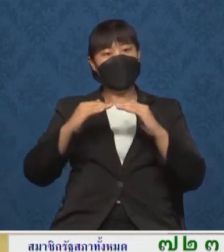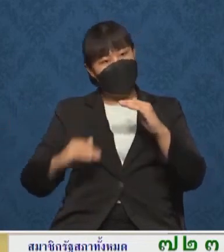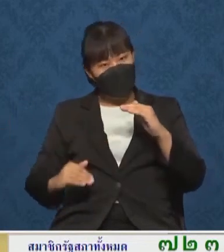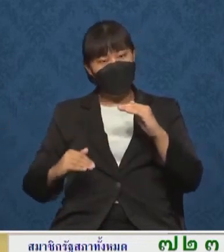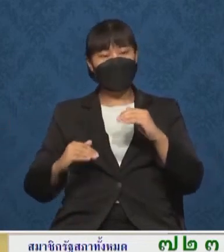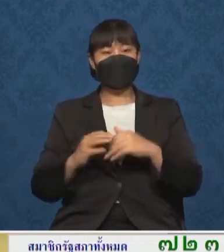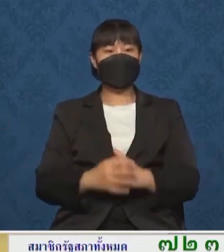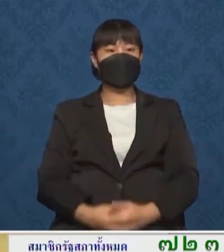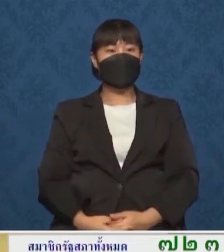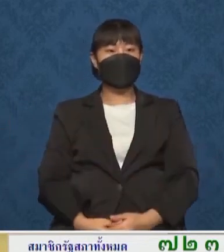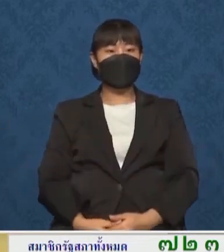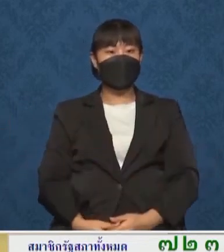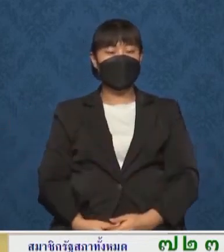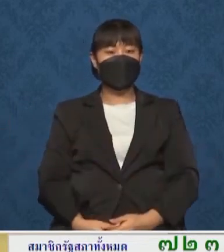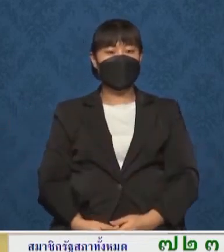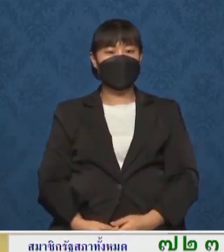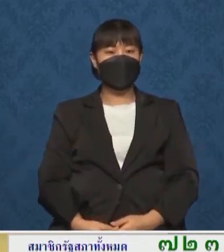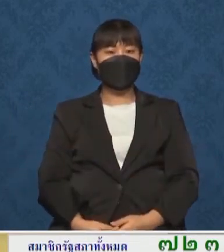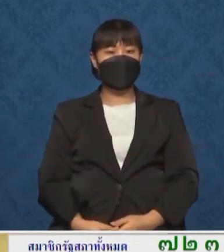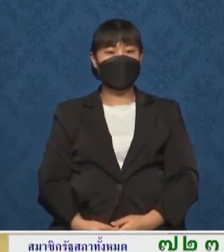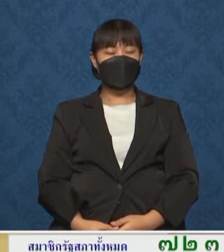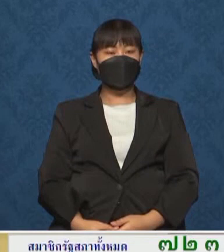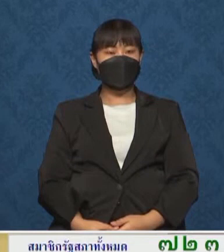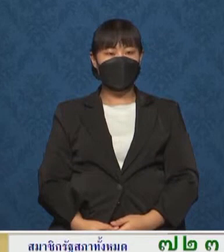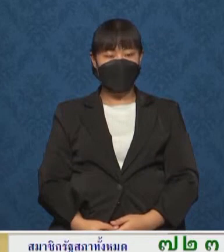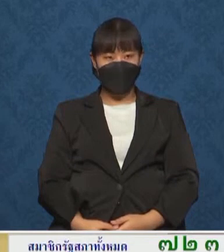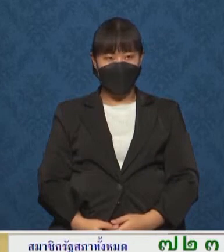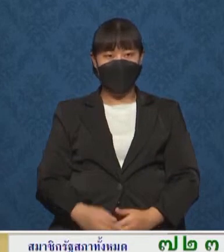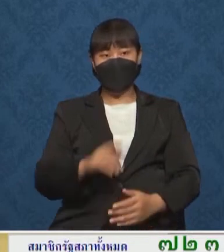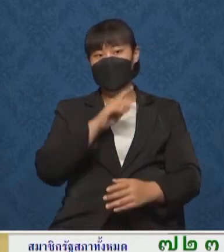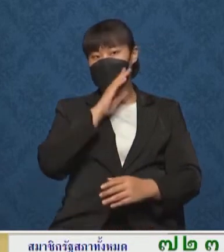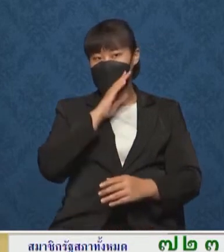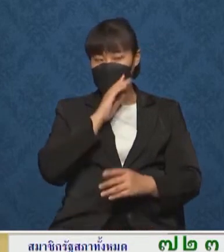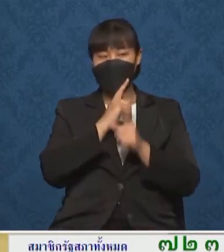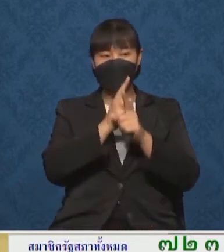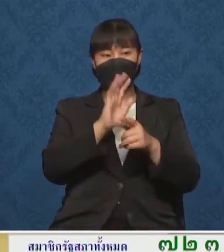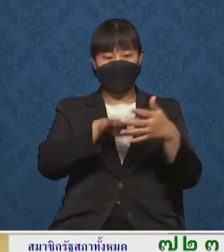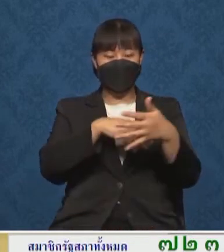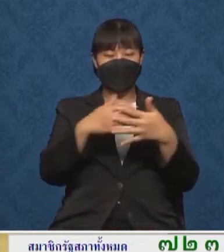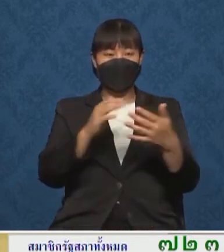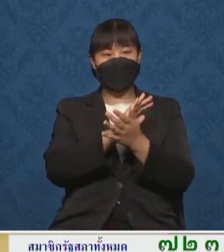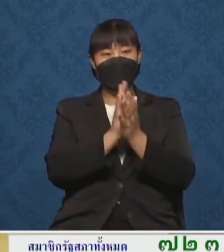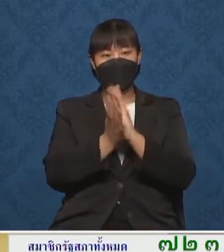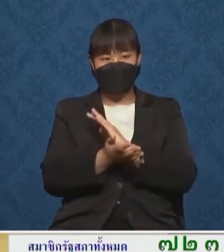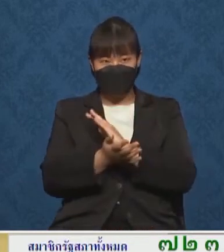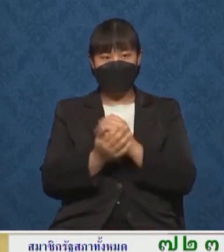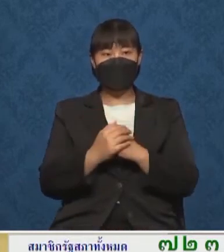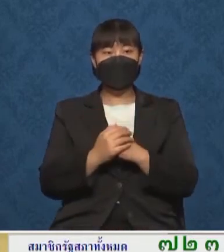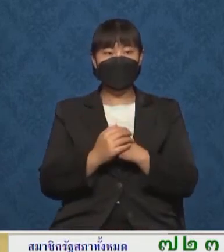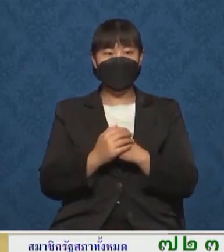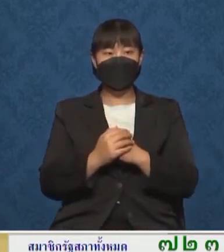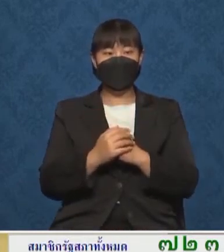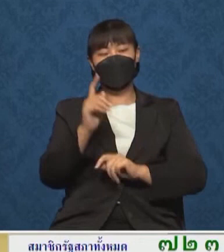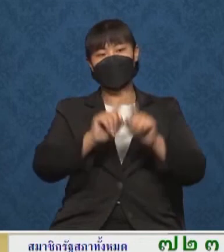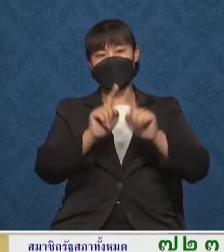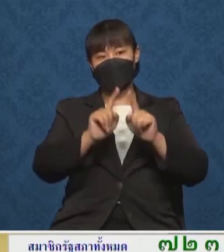นะครับเพราะนั้นจริงๆเนี่ยถ้าเรายึดตามแผนปฏิรูปนี้นะครับและตั้งเป้าหมายไว้ที่ Democracy Index ที่ 6.75